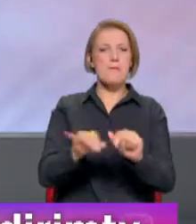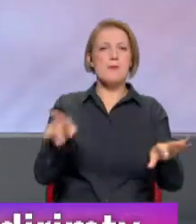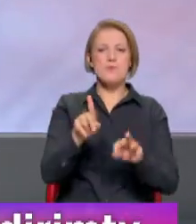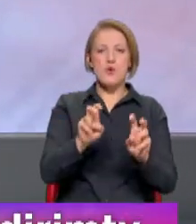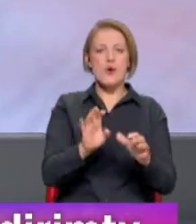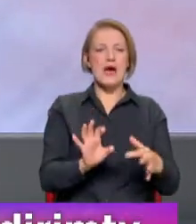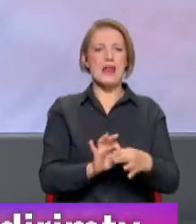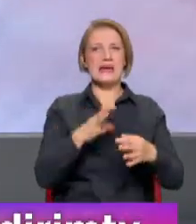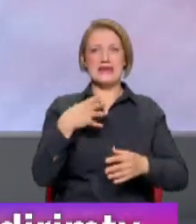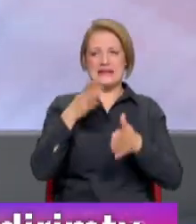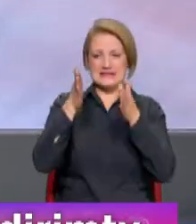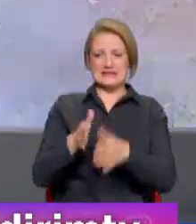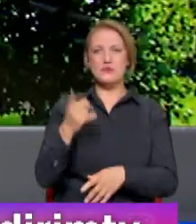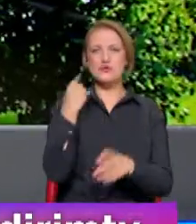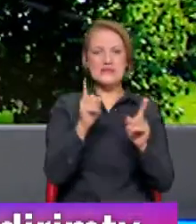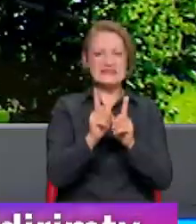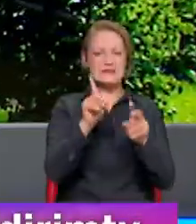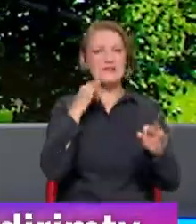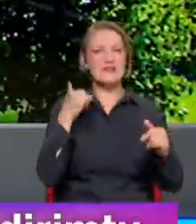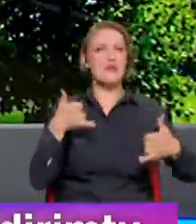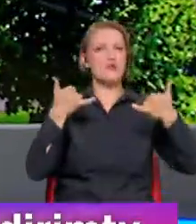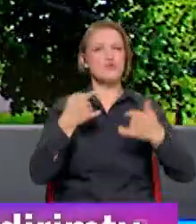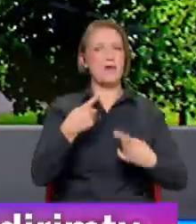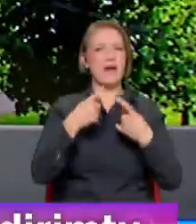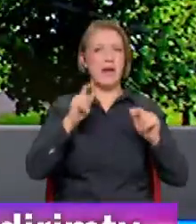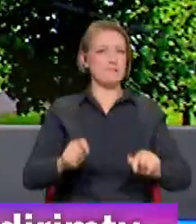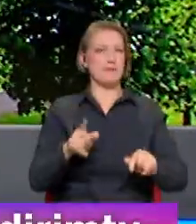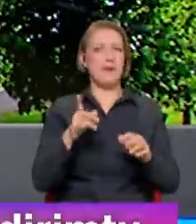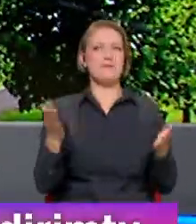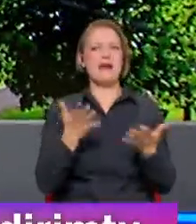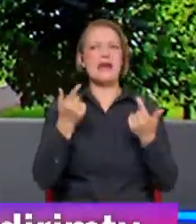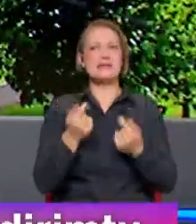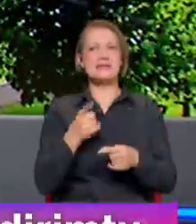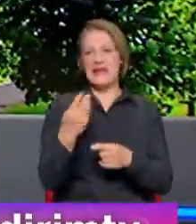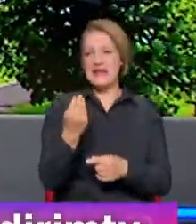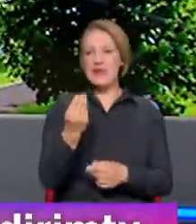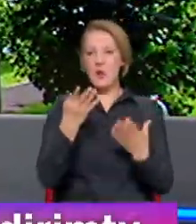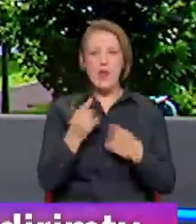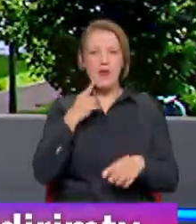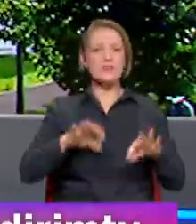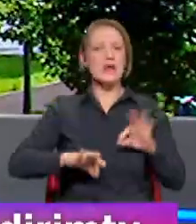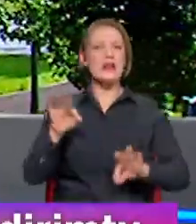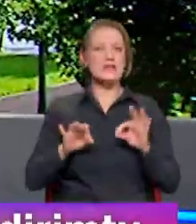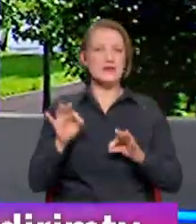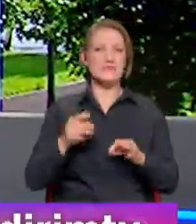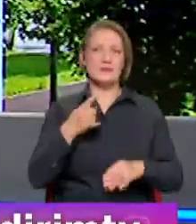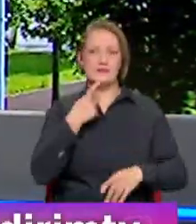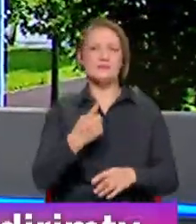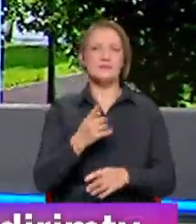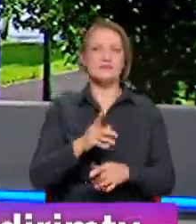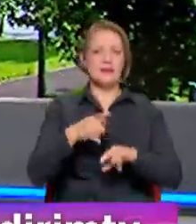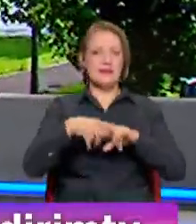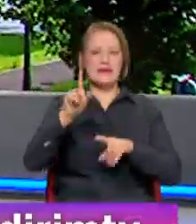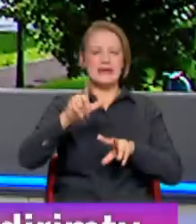konuyla ilgili kendisiyle aslında dün kısa bir görüşme de yaptık. Ama en azından iyi olarak değerlendirdiğini söyleyebilirim.